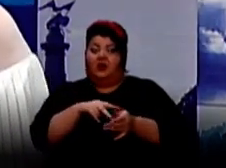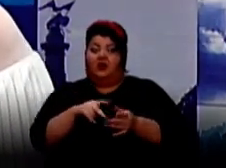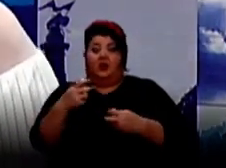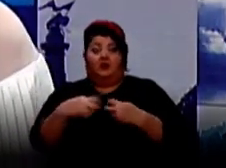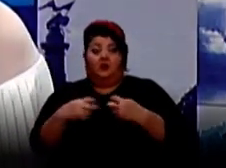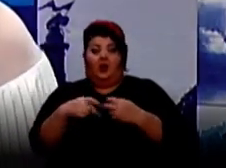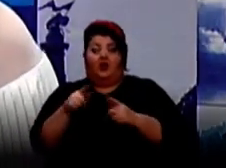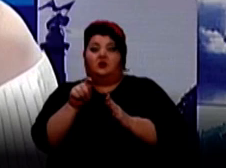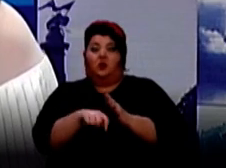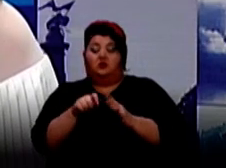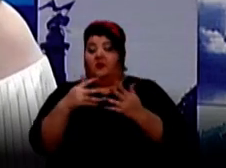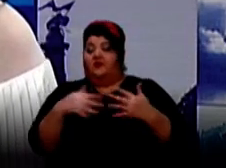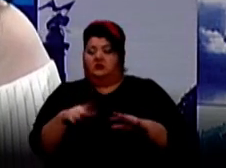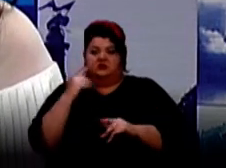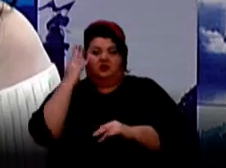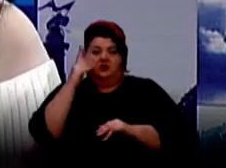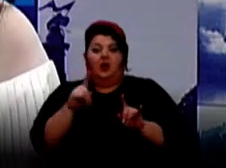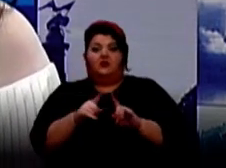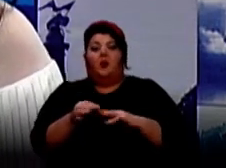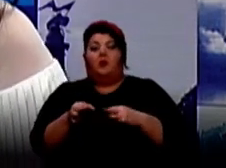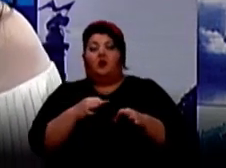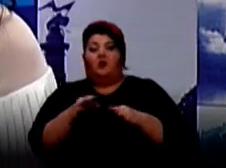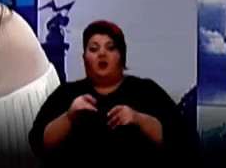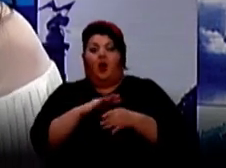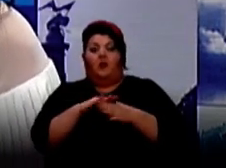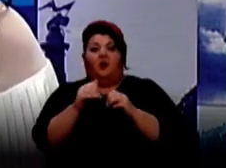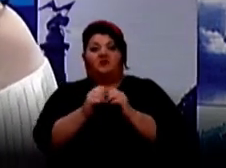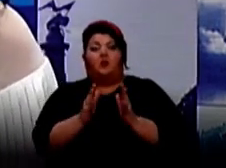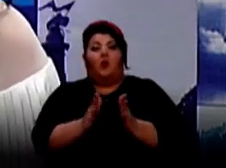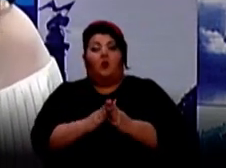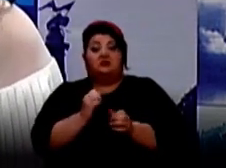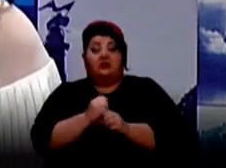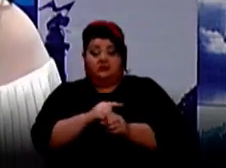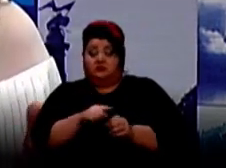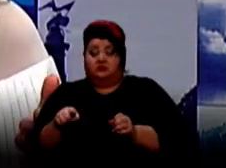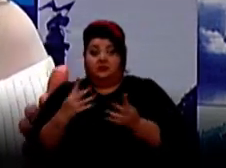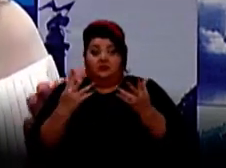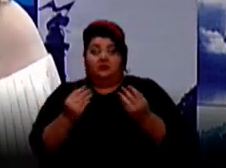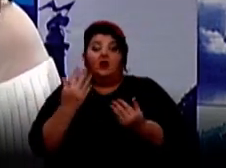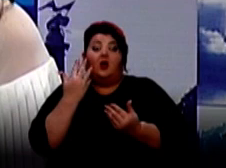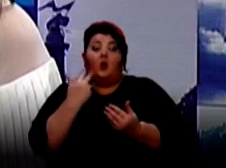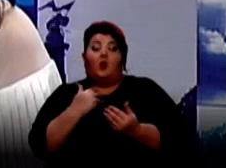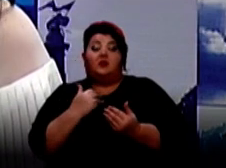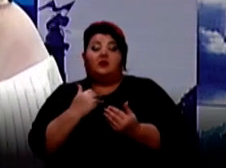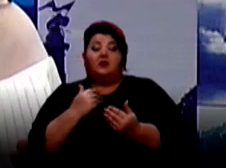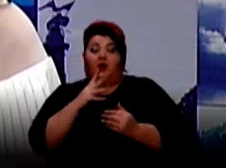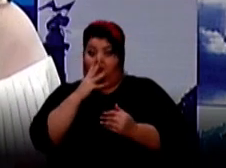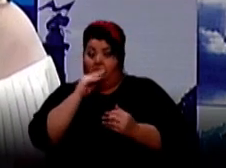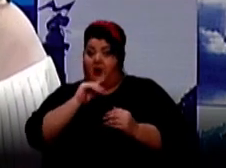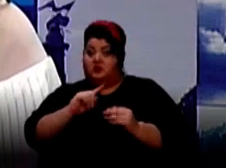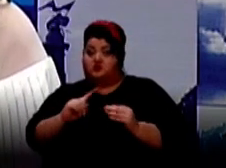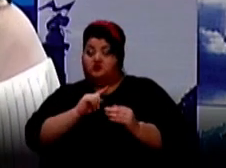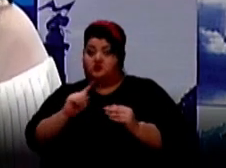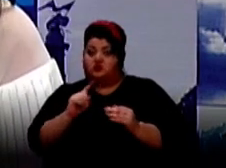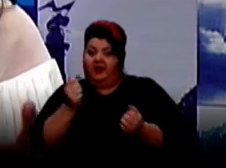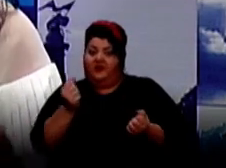а кондуктори втрачають свідомість. Також він прокоментував, чи в повному обсязі виходили у ці дні, коли маршрутки і